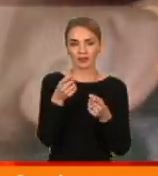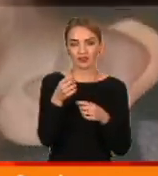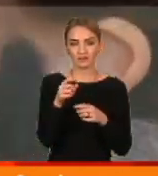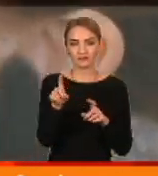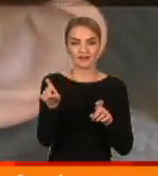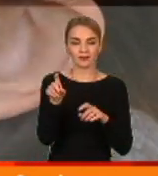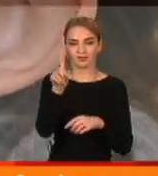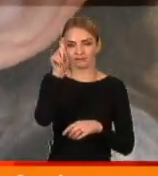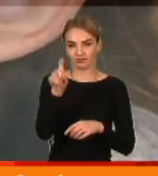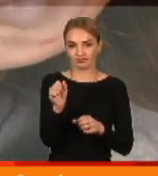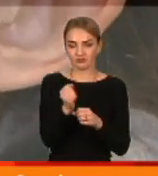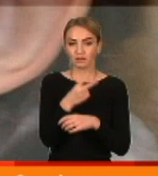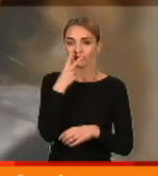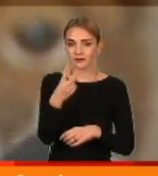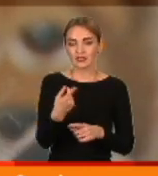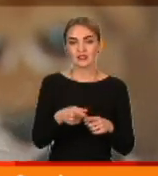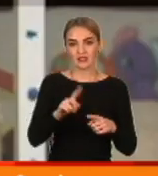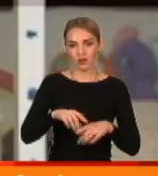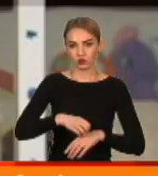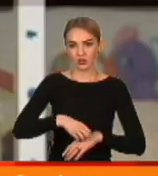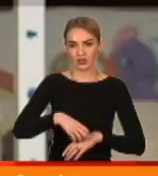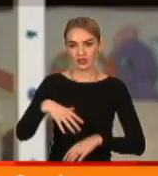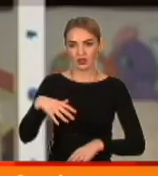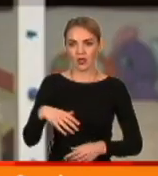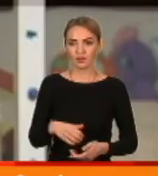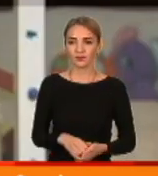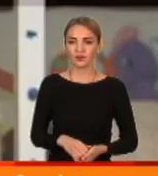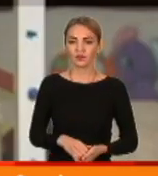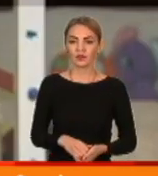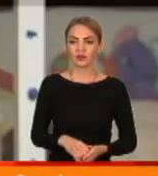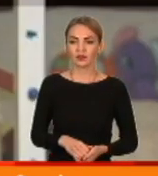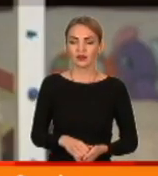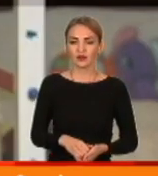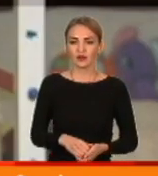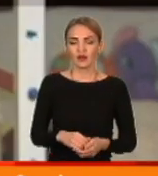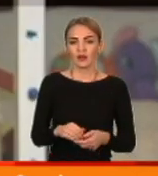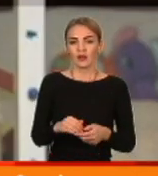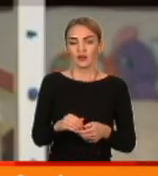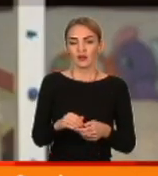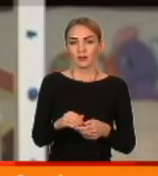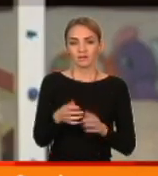хребта. Діагностика показала – це пухлина. Переплетена між ребер,